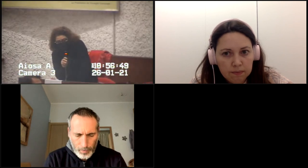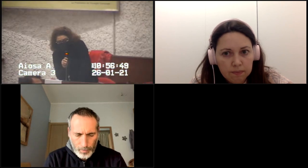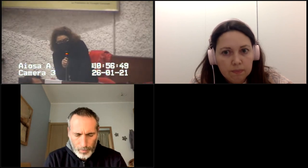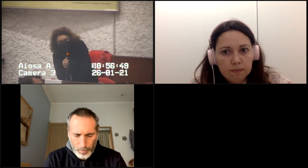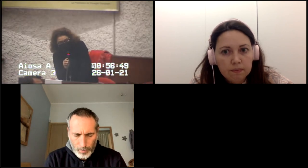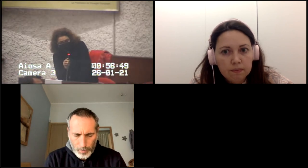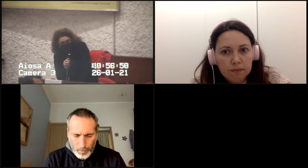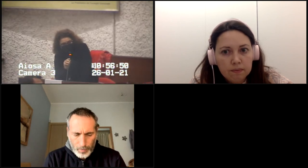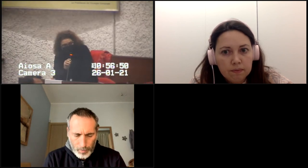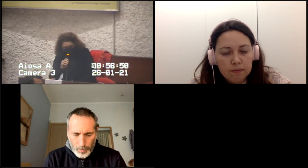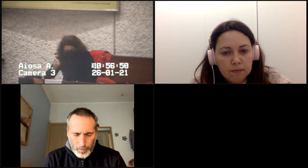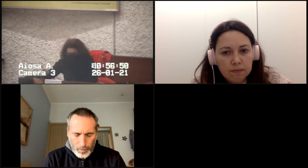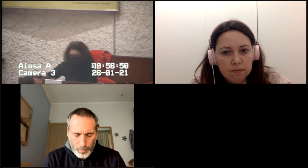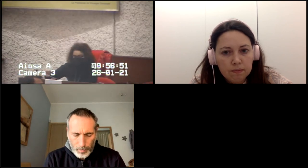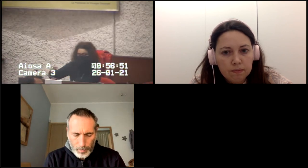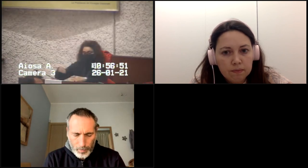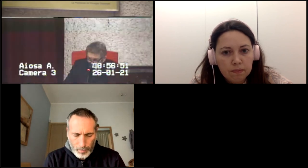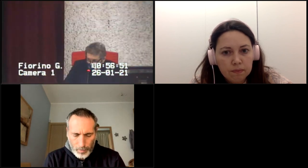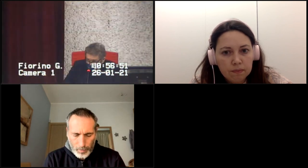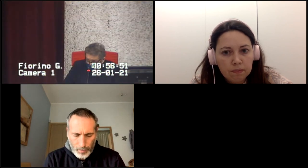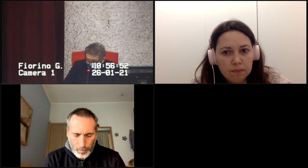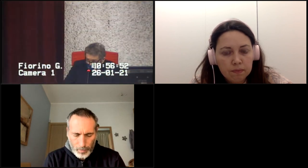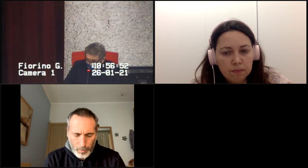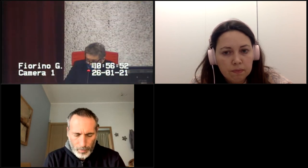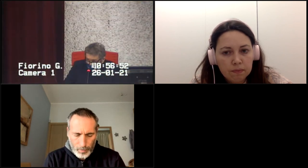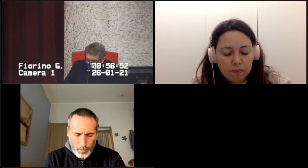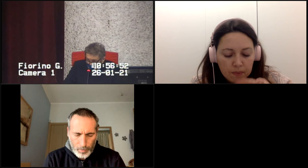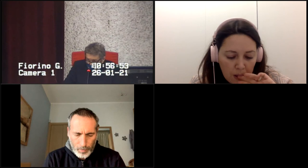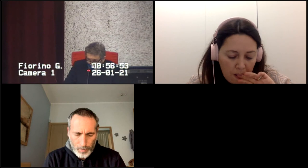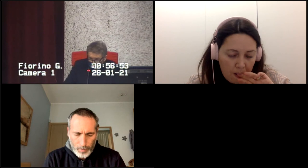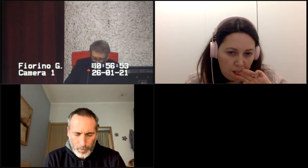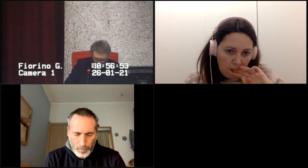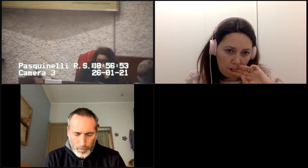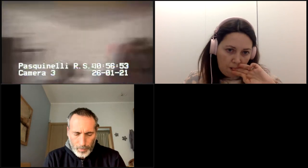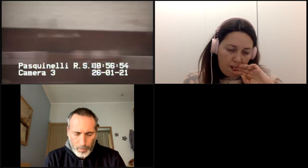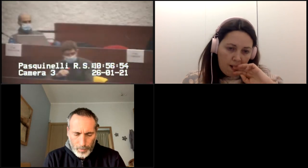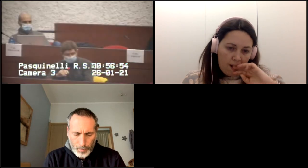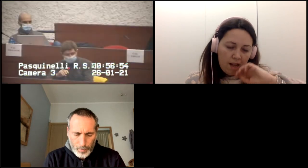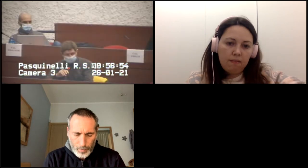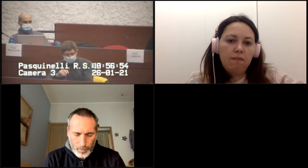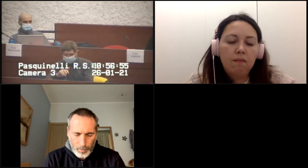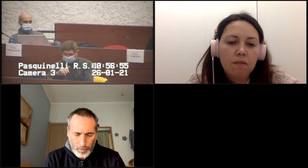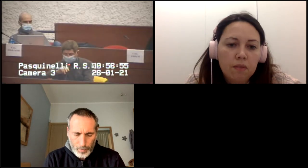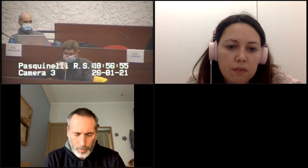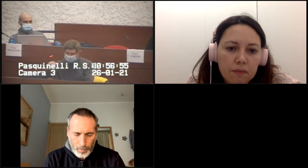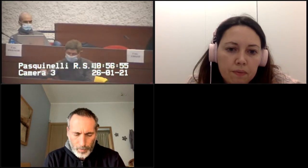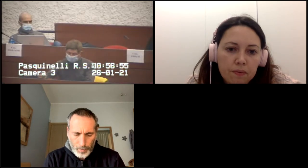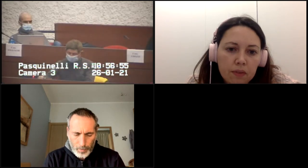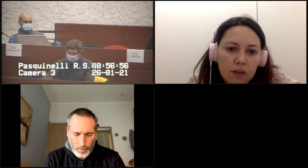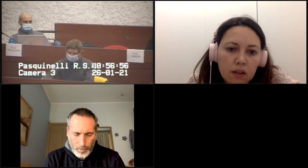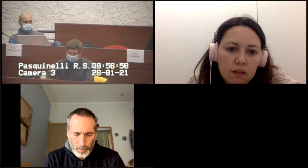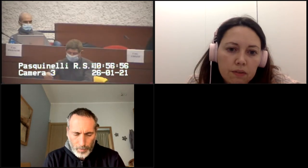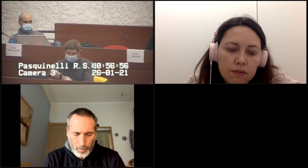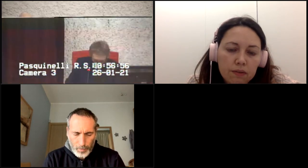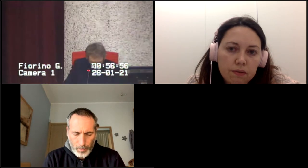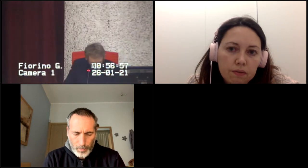Presidente, il nostro voto è favorevole. Lega Nord, consigliere Pasquinelli. Grazie Presidente, favorevoli.